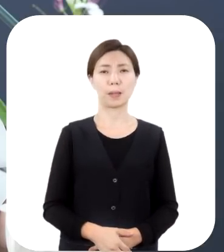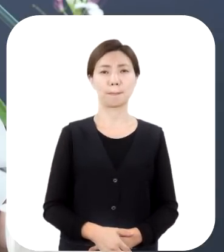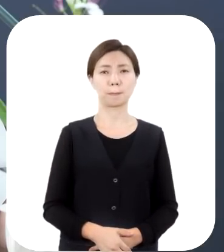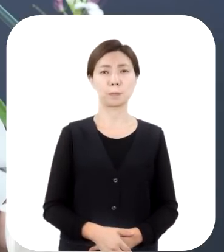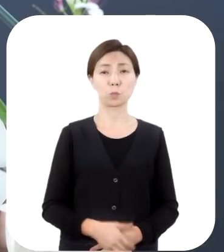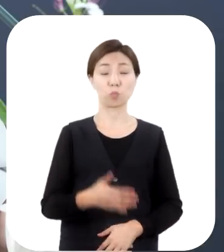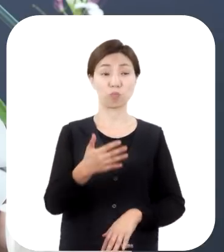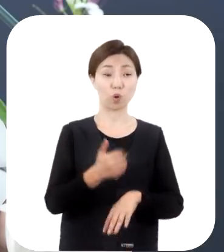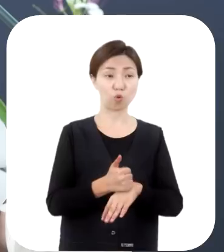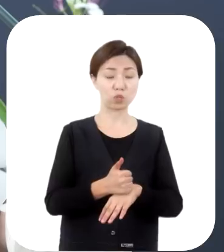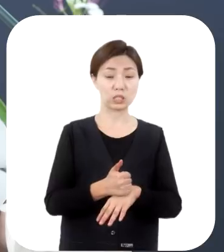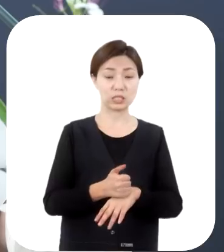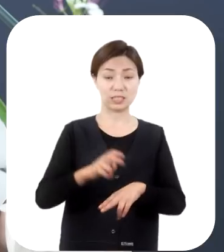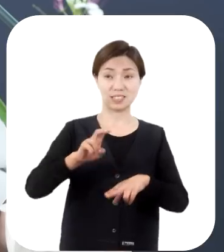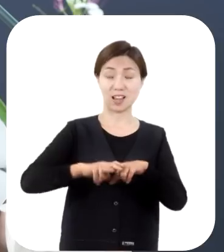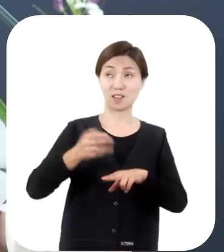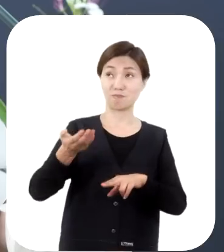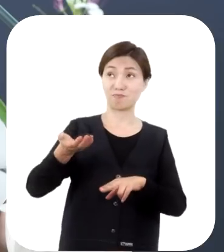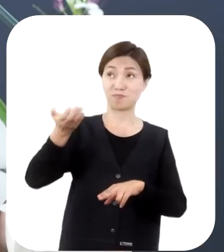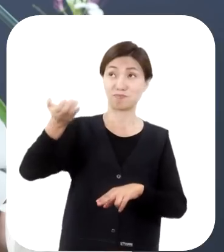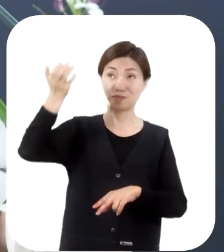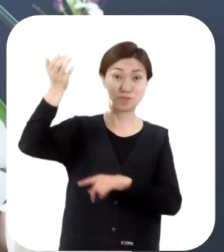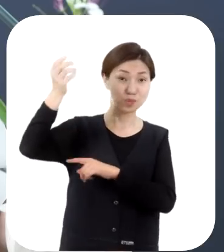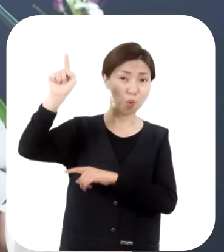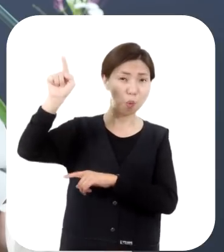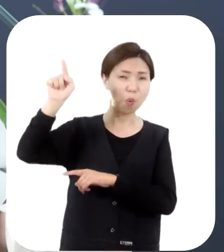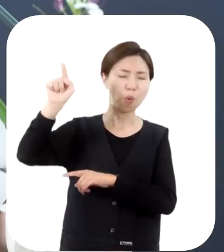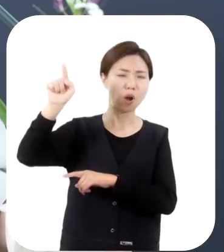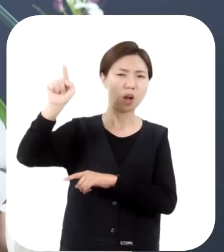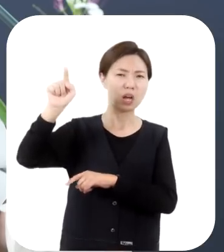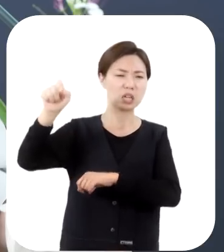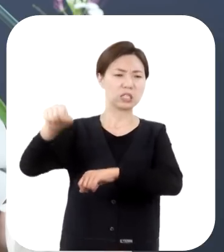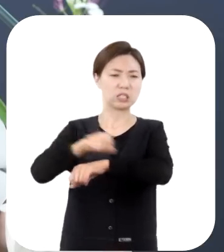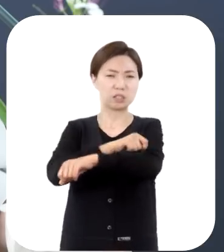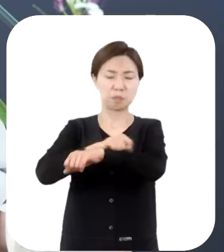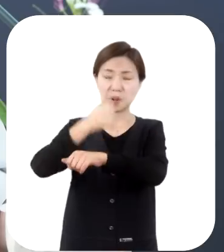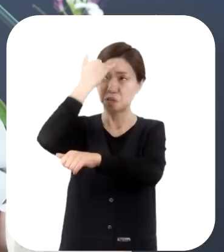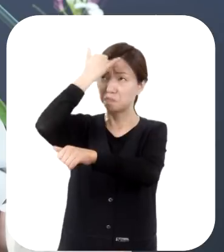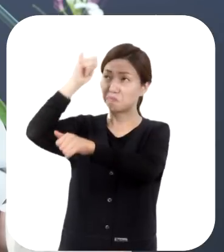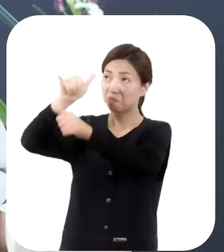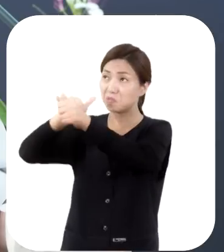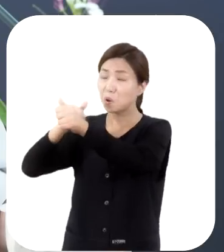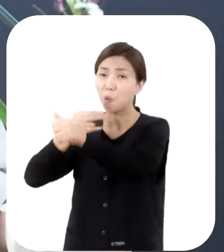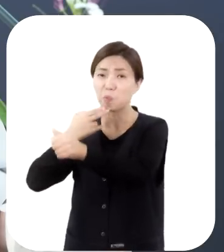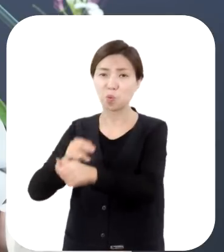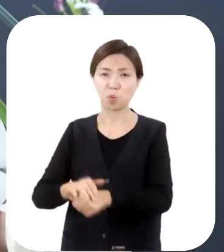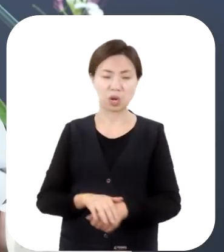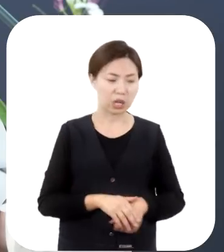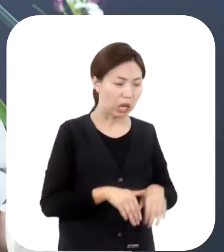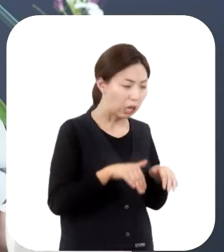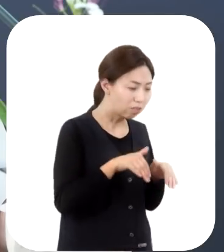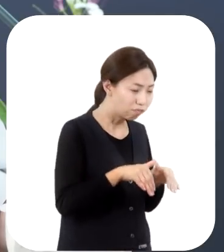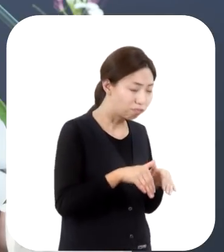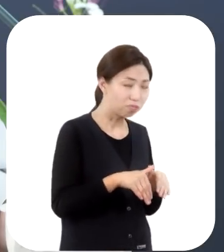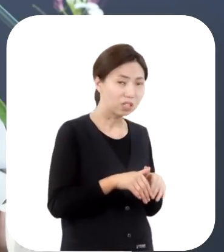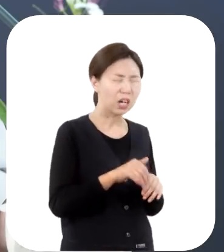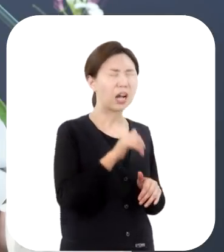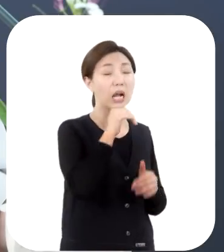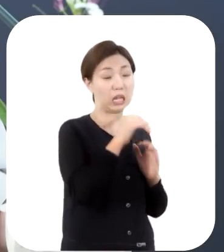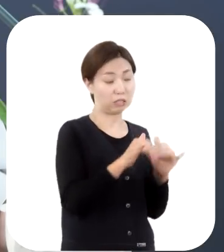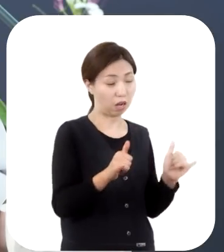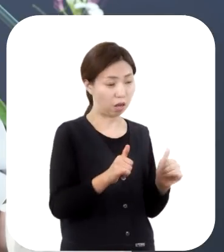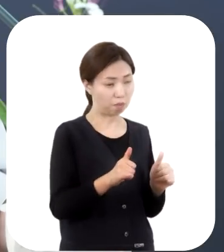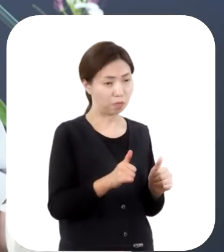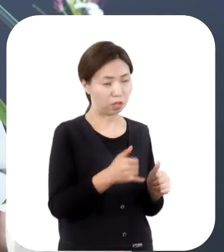버리셨다. 그래서 높은 계급이라는 데 대한 특별한 예우도 하지 않고